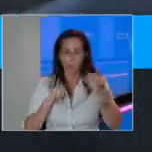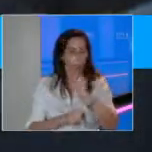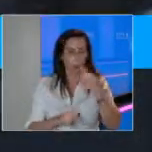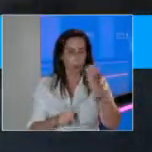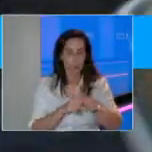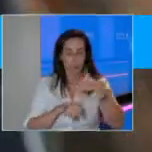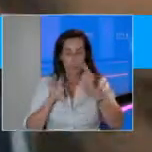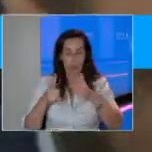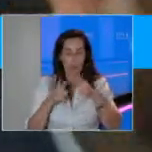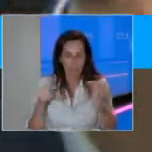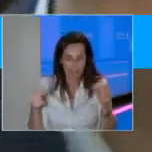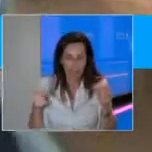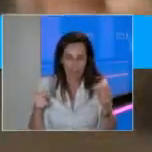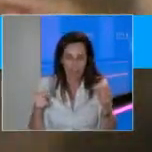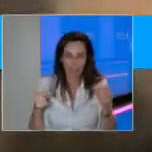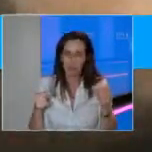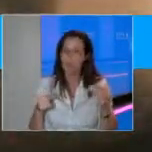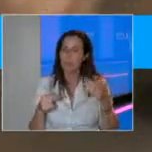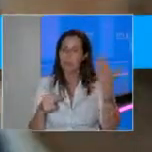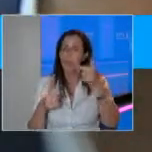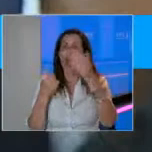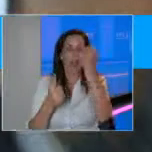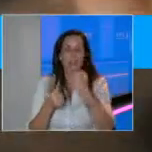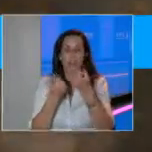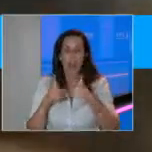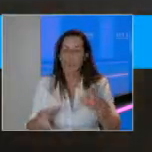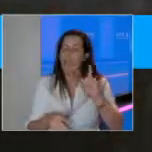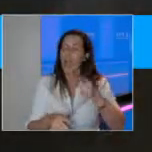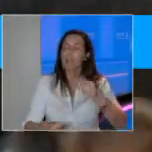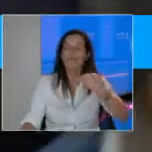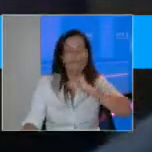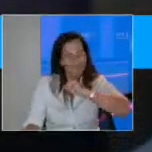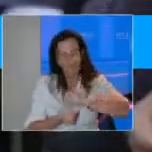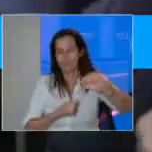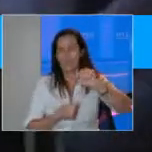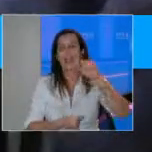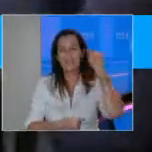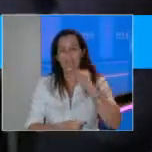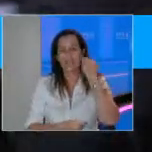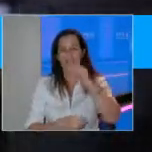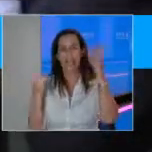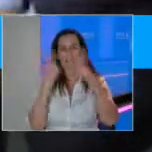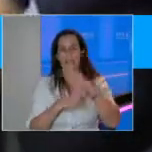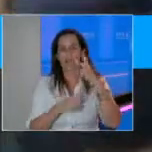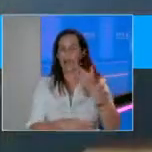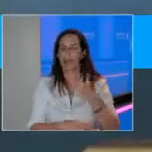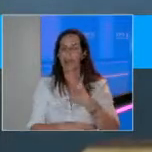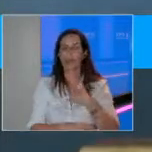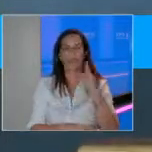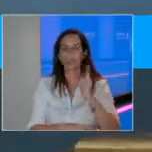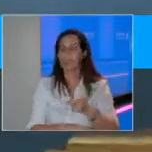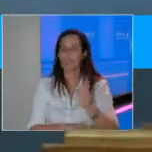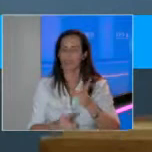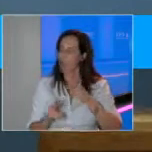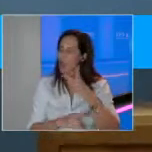עשו אחרי צוק איתן, כאשר הם היו מוחלשים, והיה צריך לקוט בהם, ואז להגיע להסדרה, אנחנו נצטרך